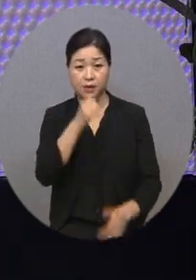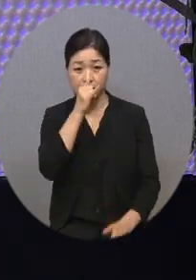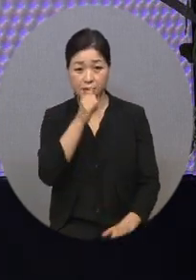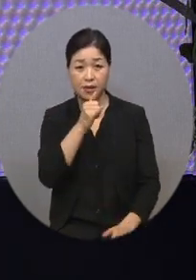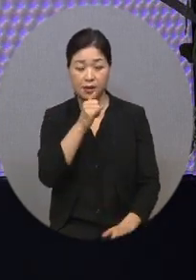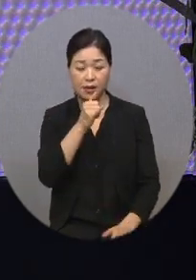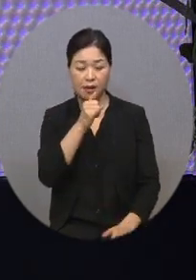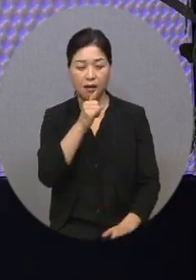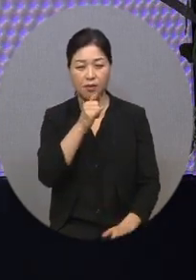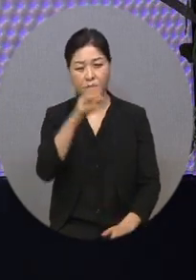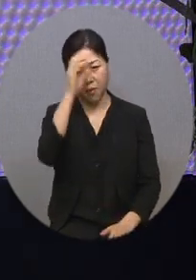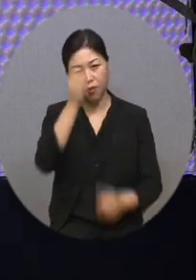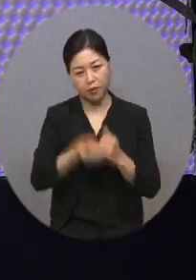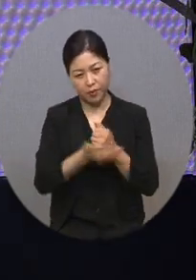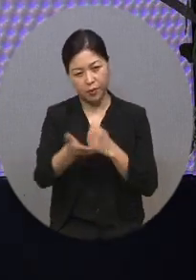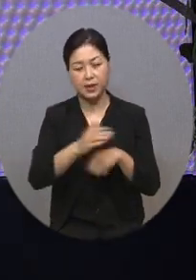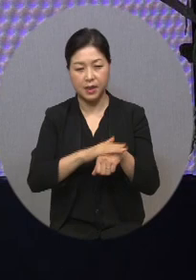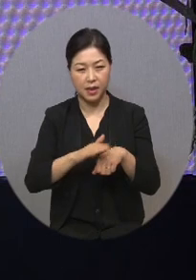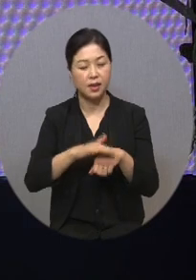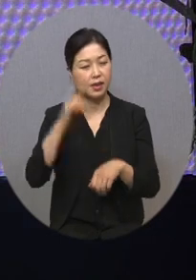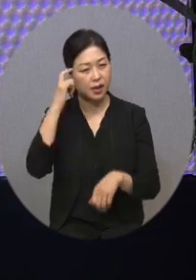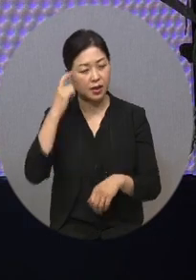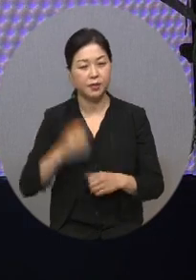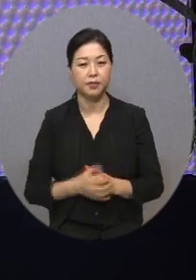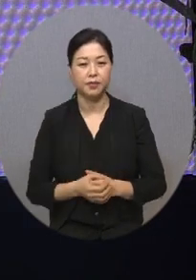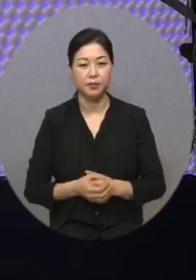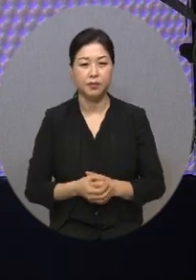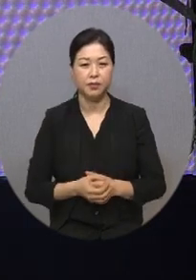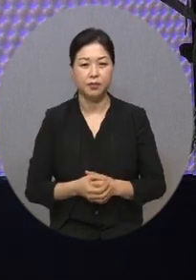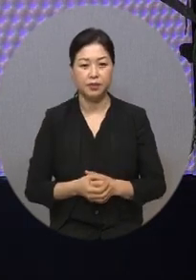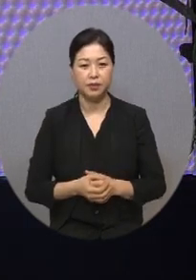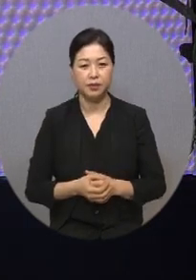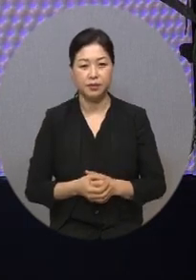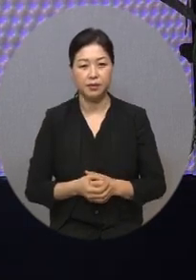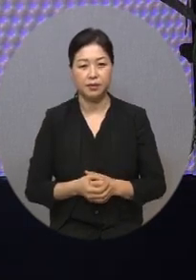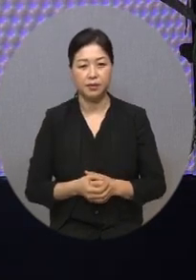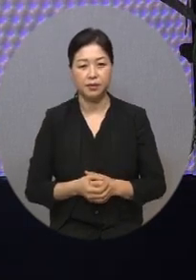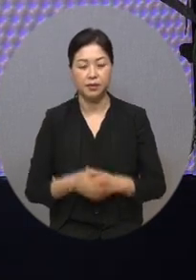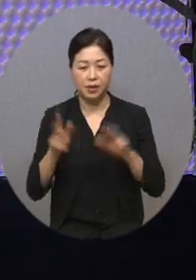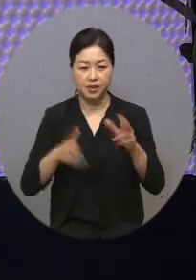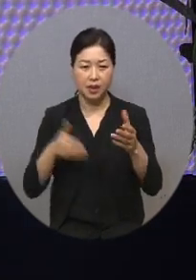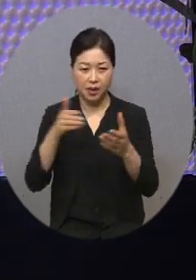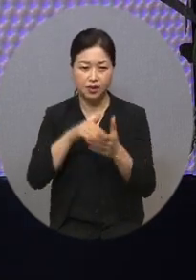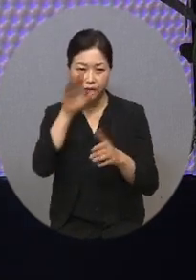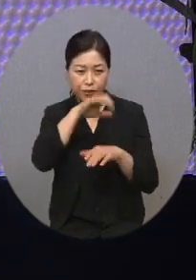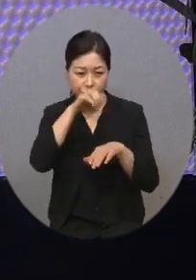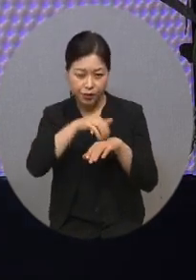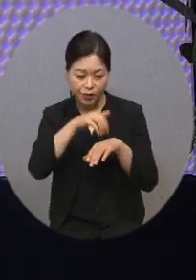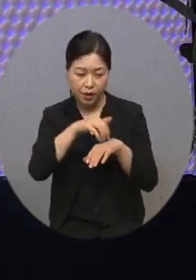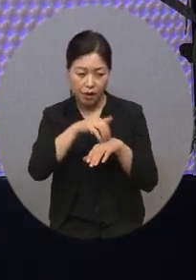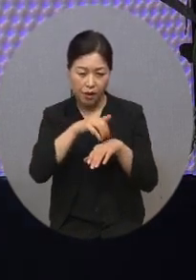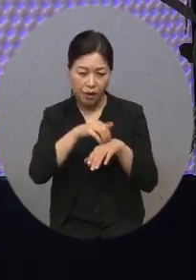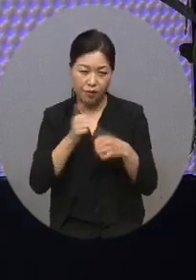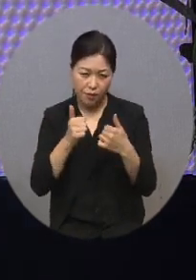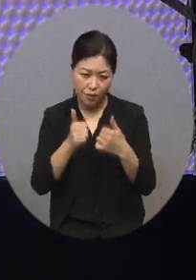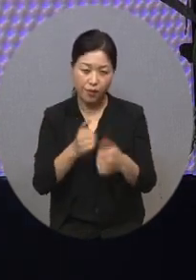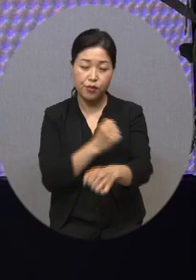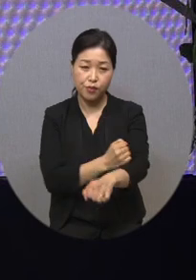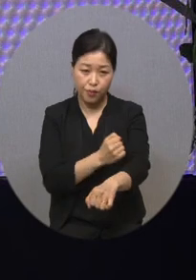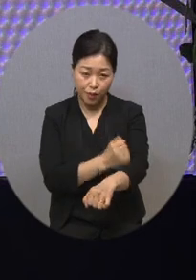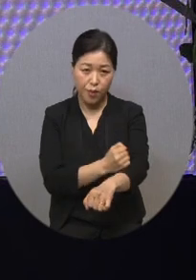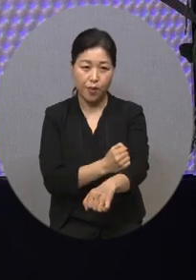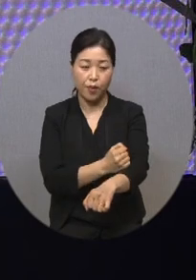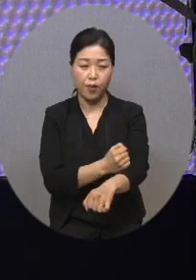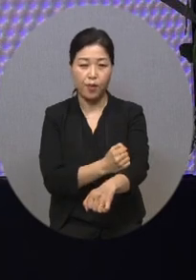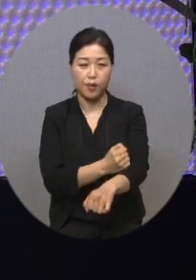기감이 되었다고 생각이 합니다. 정말 그동안 그 열심히 갈고 닦은 데 대해서